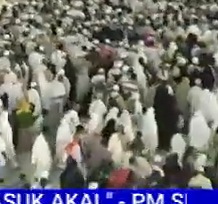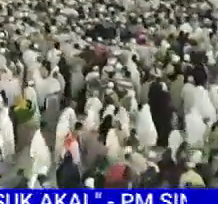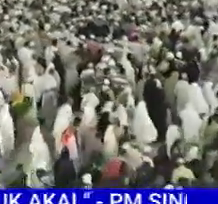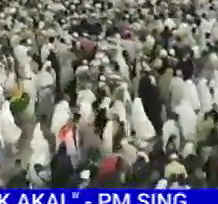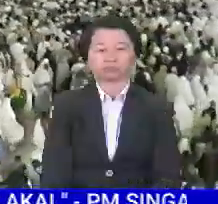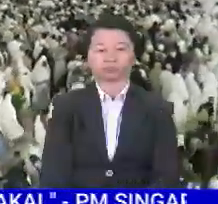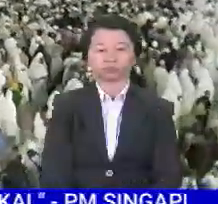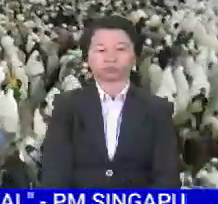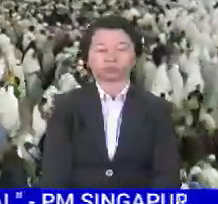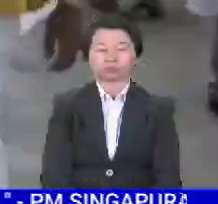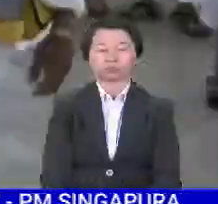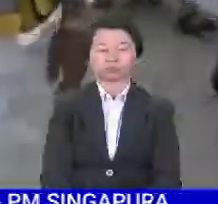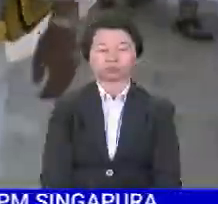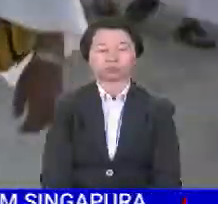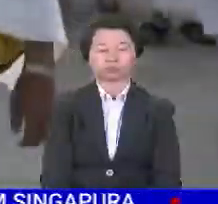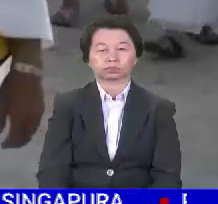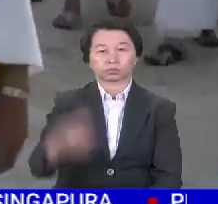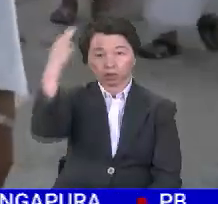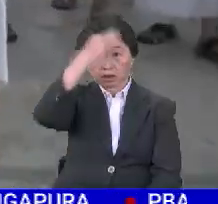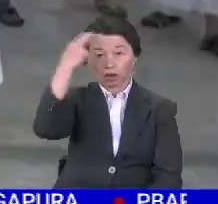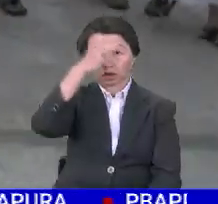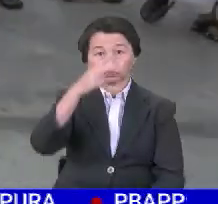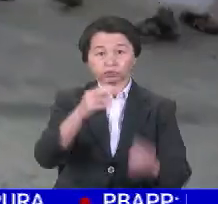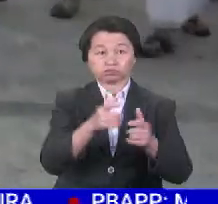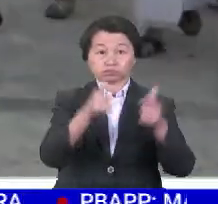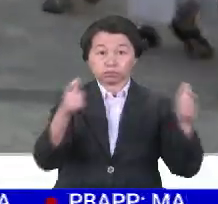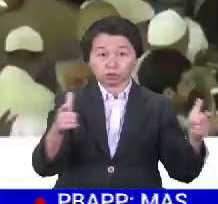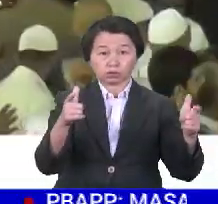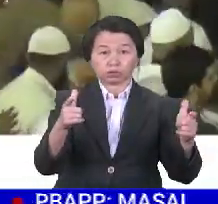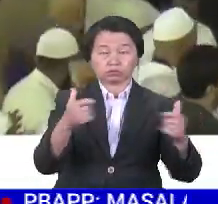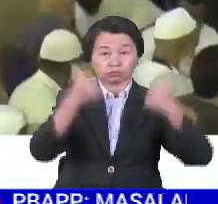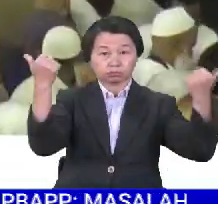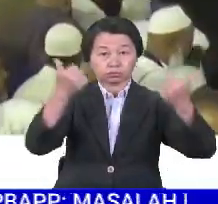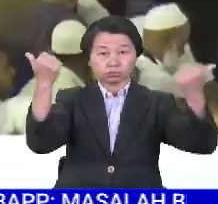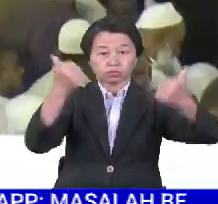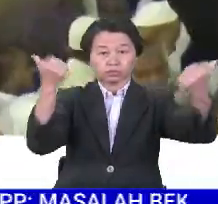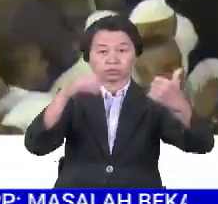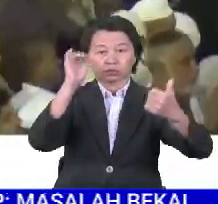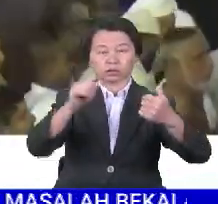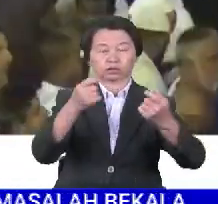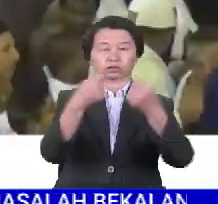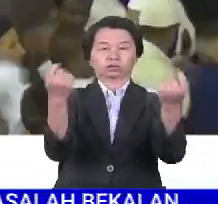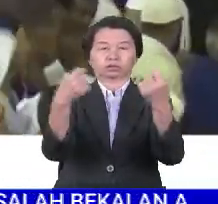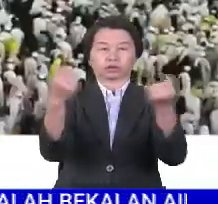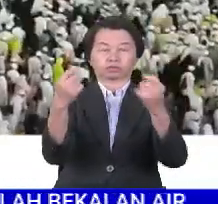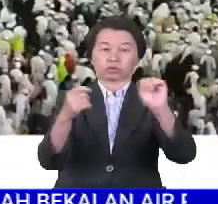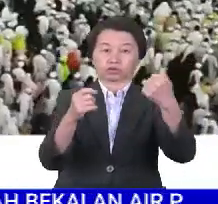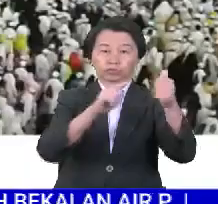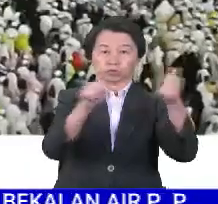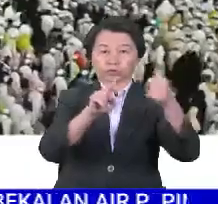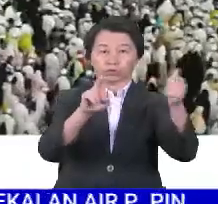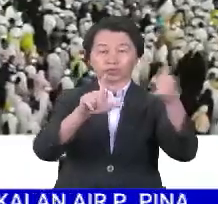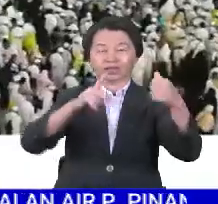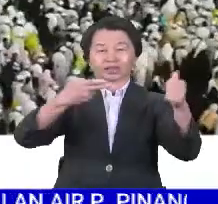Berdasarkan hujah jumhur ulama, Haji Akbar merupakan hari raya Aidil Adha yang disambut pada 10